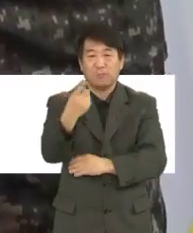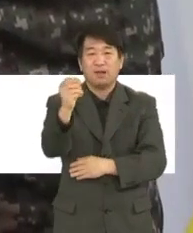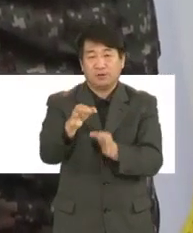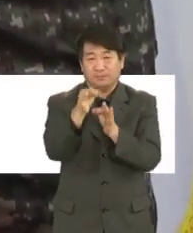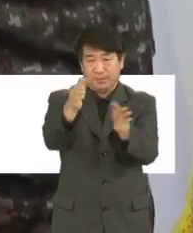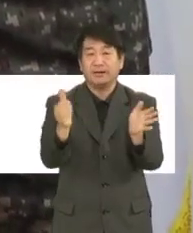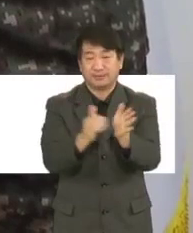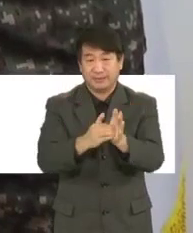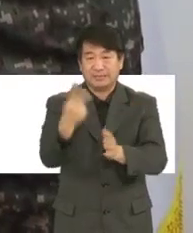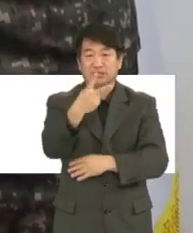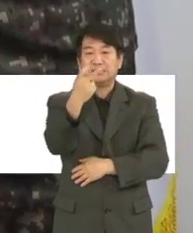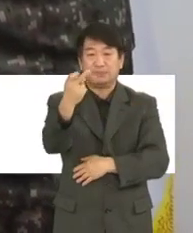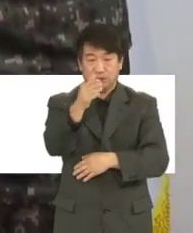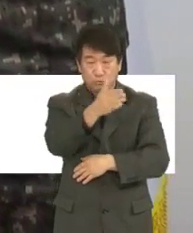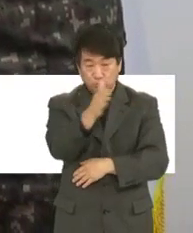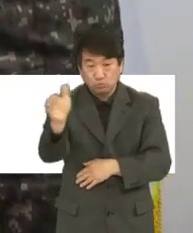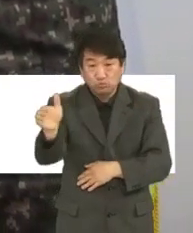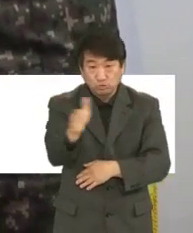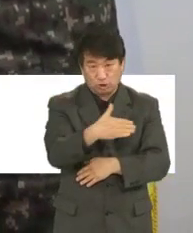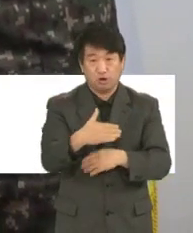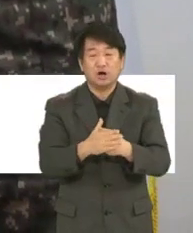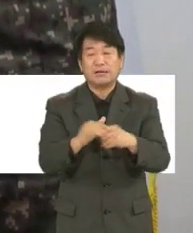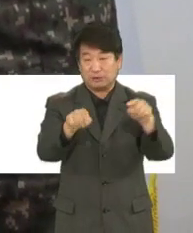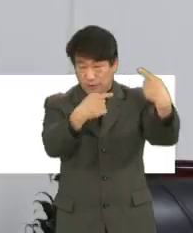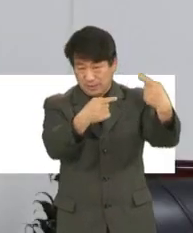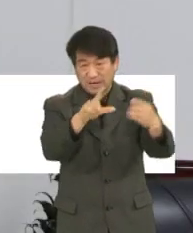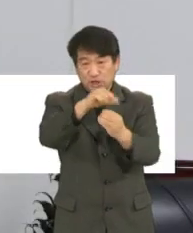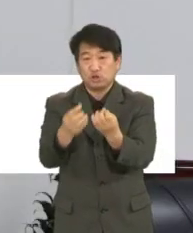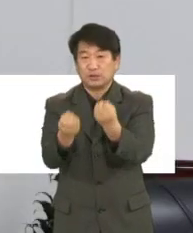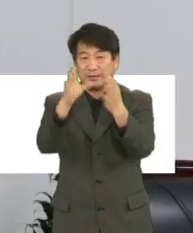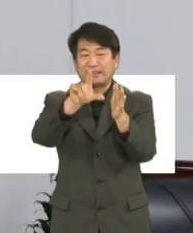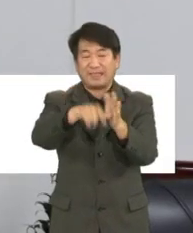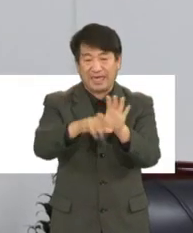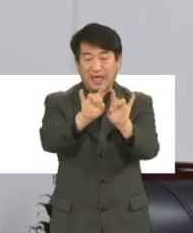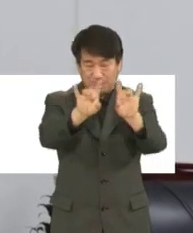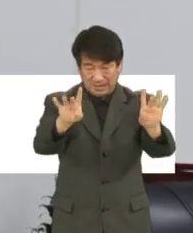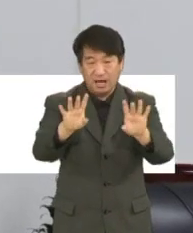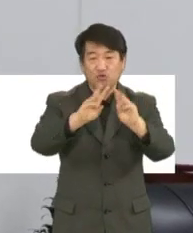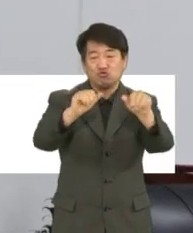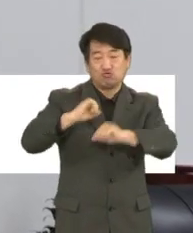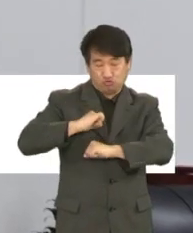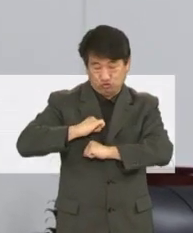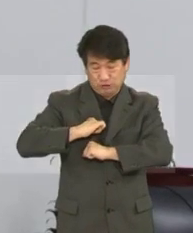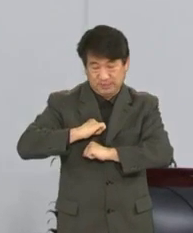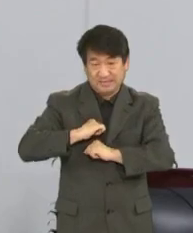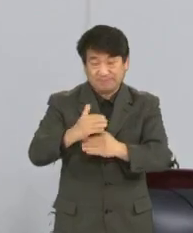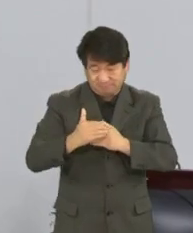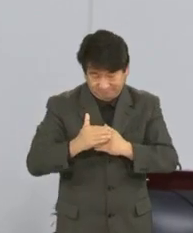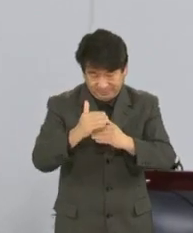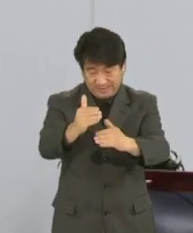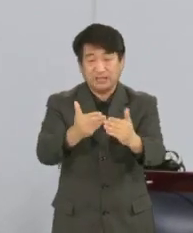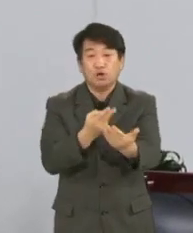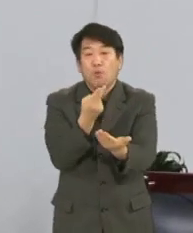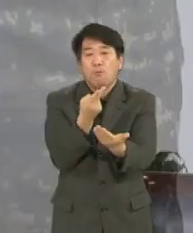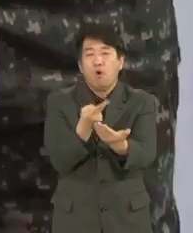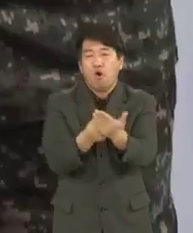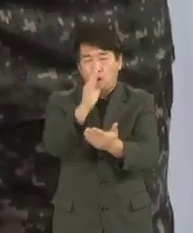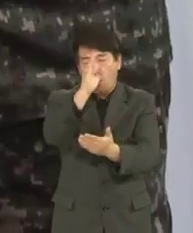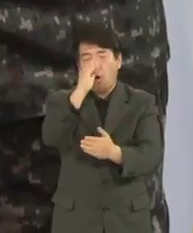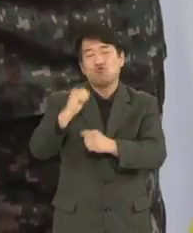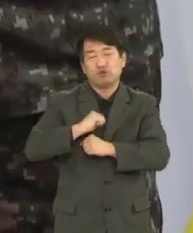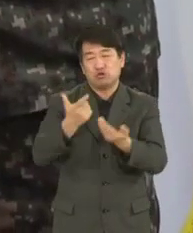계룡건설은 지난 2012년부터 매년 설과 추석 때마다 육군이 실시하고 있는 와병 중인 예비역 위문사업을 후원하고